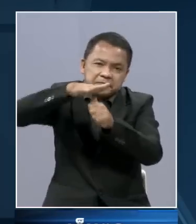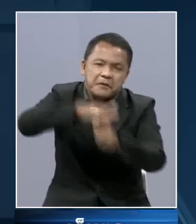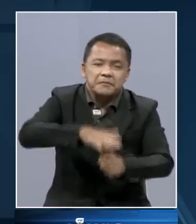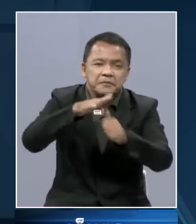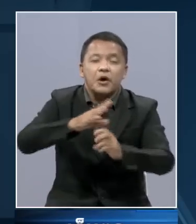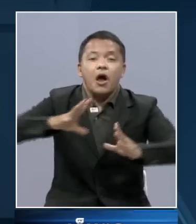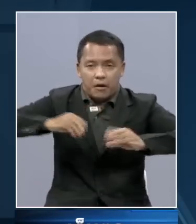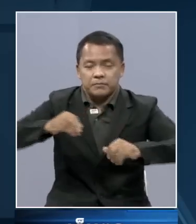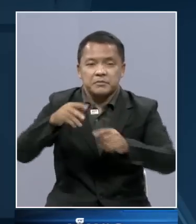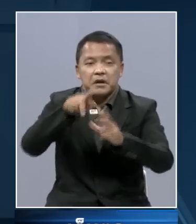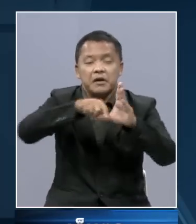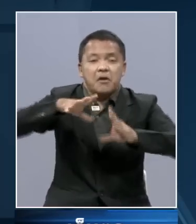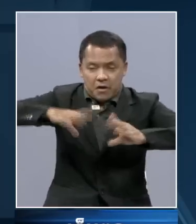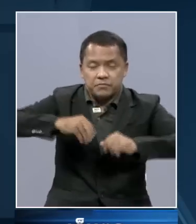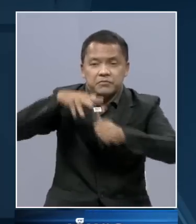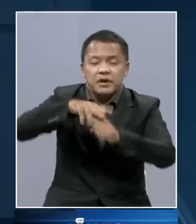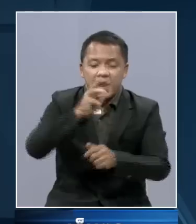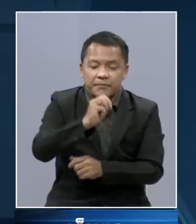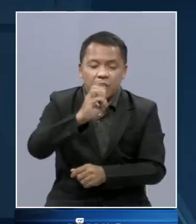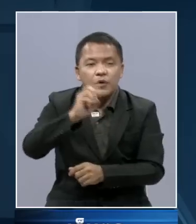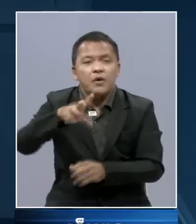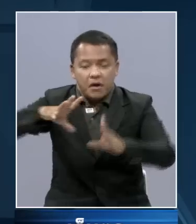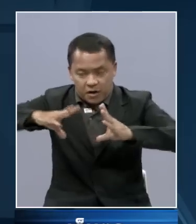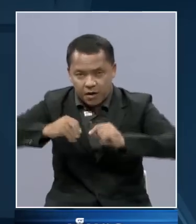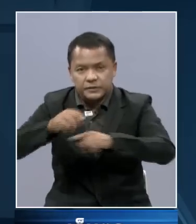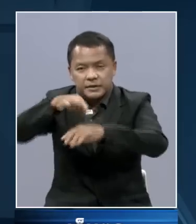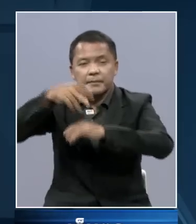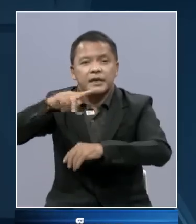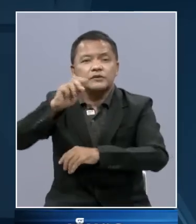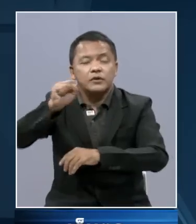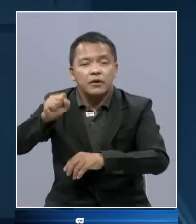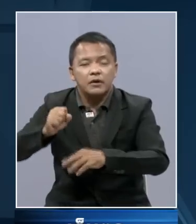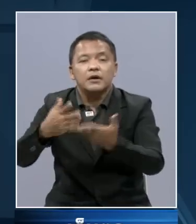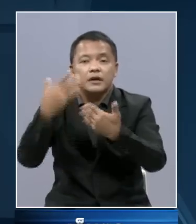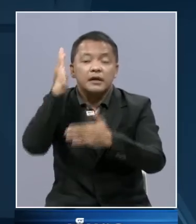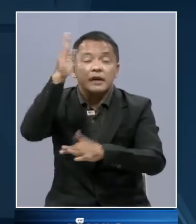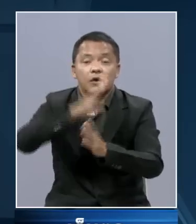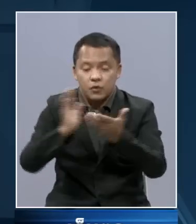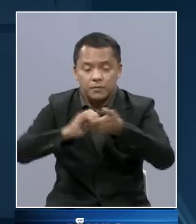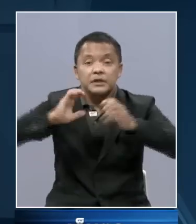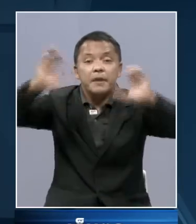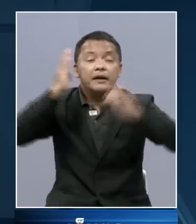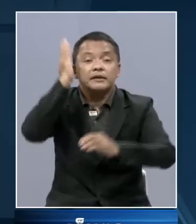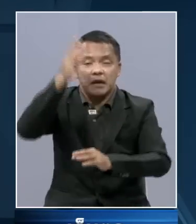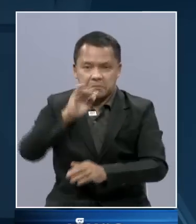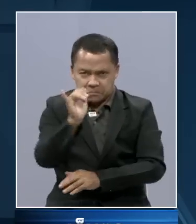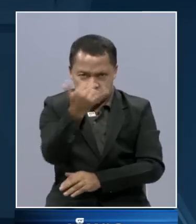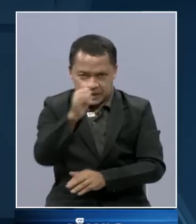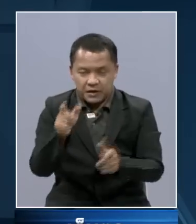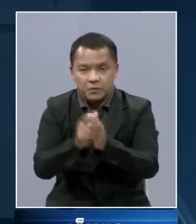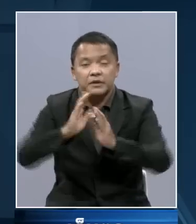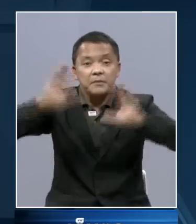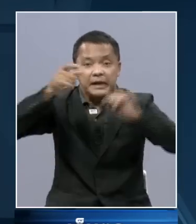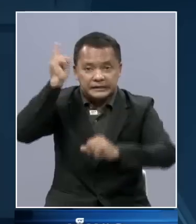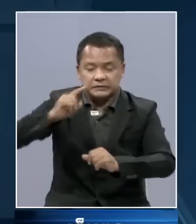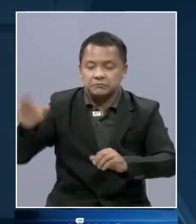คุณยอมเข้ามาตลอดแล้วยอมตั้งแต่ MOU ยอมมาตั้งแต่ตำแหน่งประธานสภาสุดท้ายถ้าไปร่วมรัฐบาลกันแน่นอนแกนนำรัฐบา